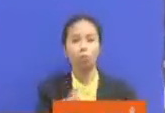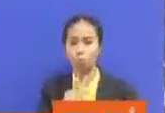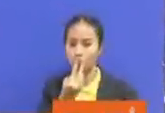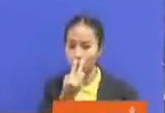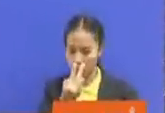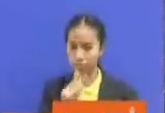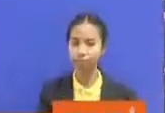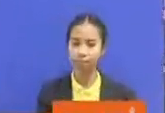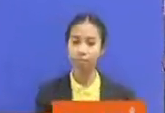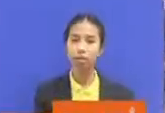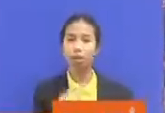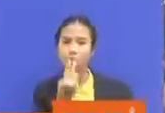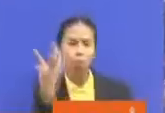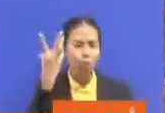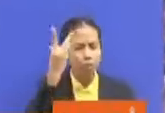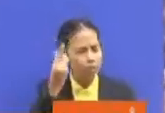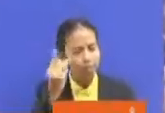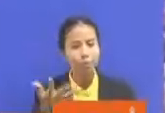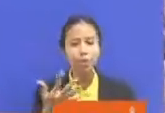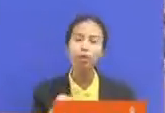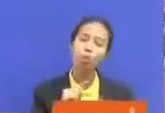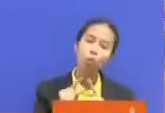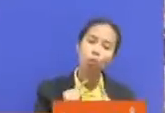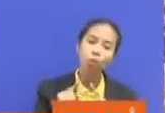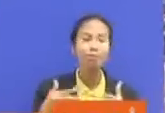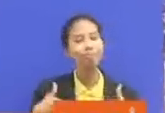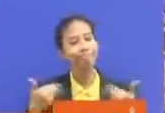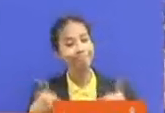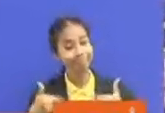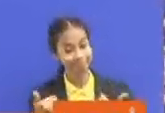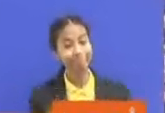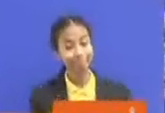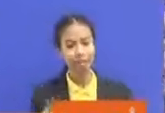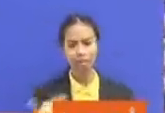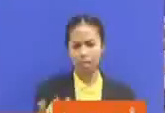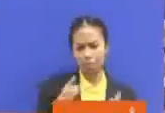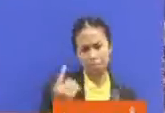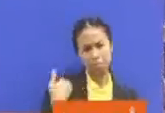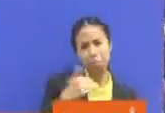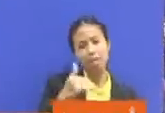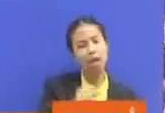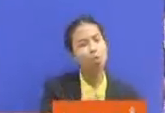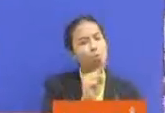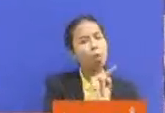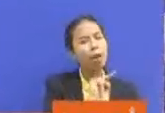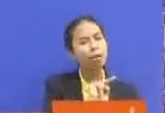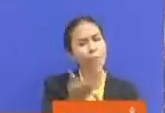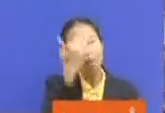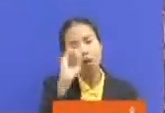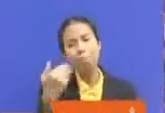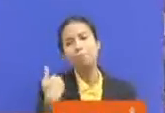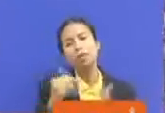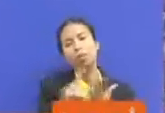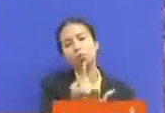มีขนาดในเอาวันนี้ต้องมีรายงานฉันกันคำว่าในเวลา 14:00นของวันนี้นะคะภาคพลังประชารัฐก็จะมีการยกขบวน